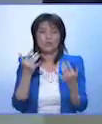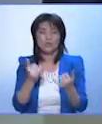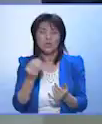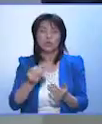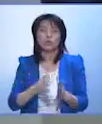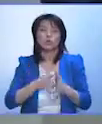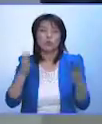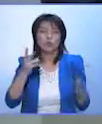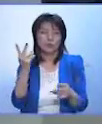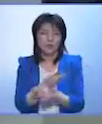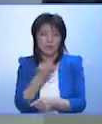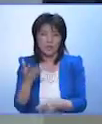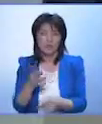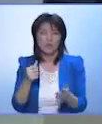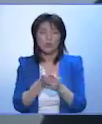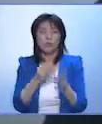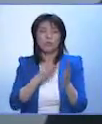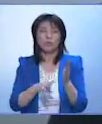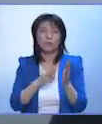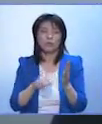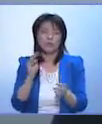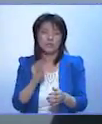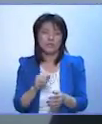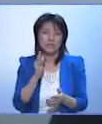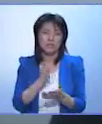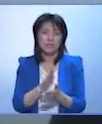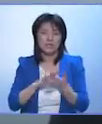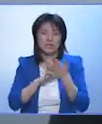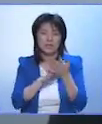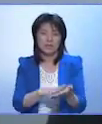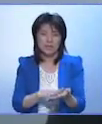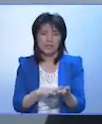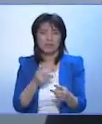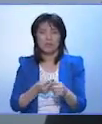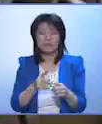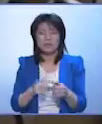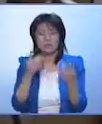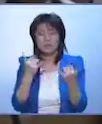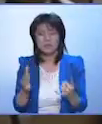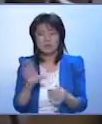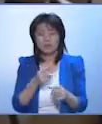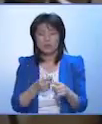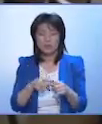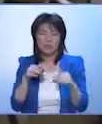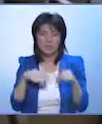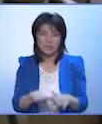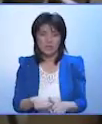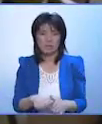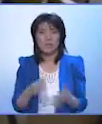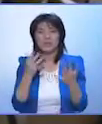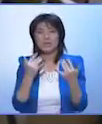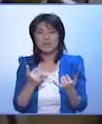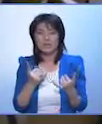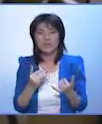90 маманға жетіп отыр. Осы уақыт ішінде құқық қорғау заңнамасы саласына мыңдаған іс қаралып өндірілді. Оң шешімін тапты. Осы орайда 100